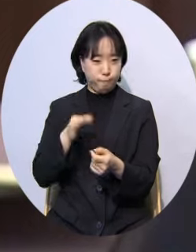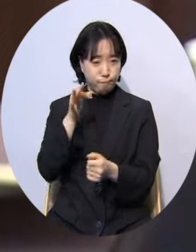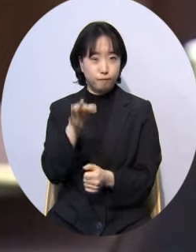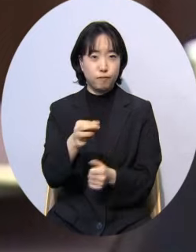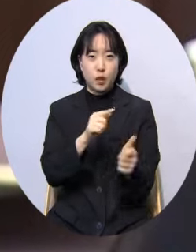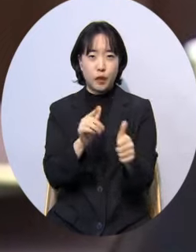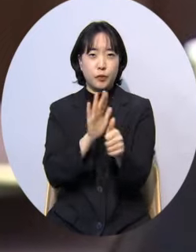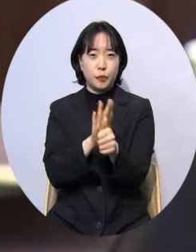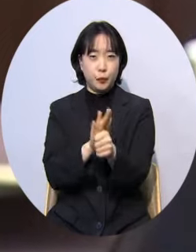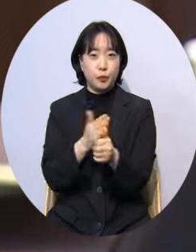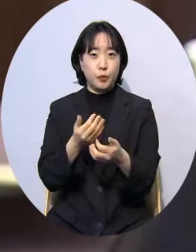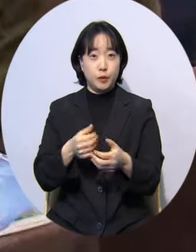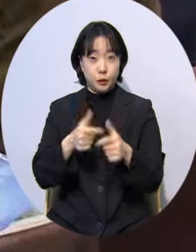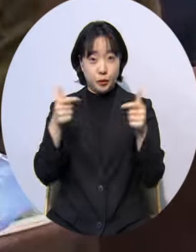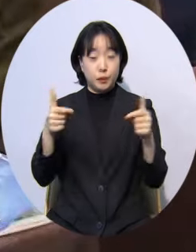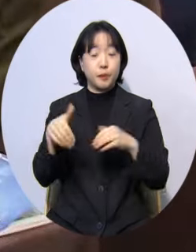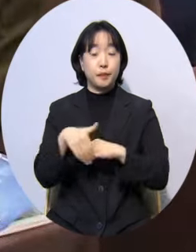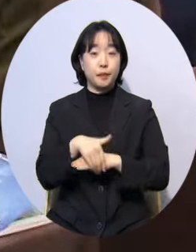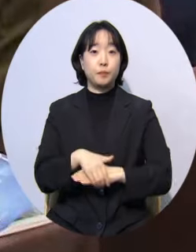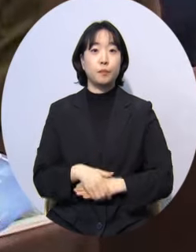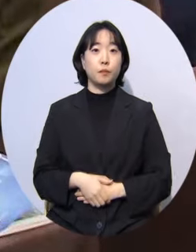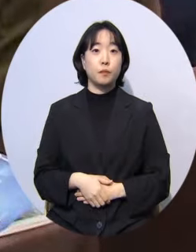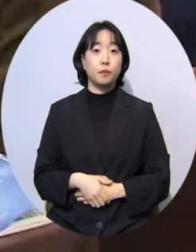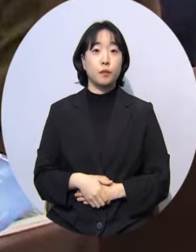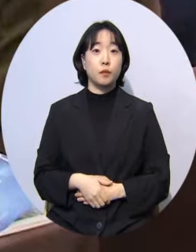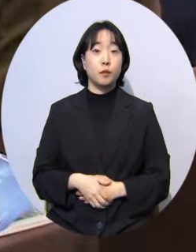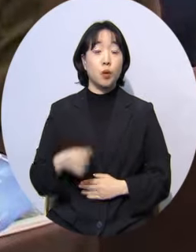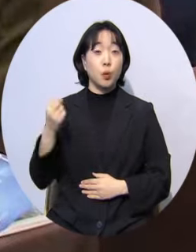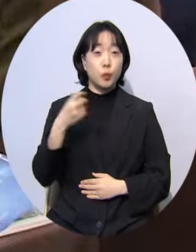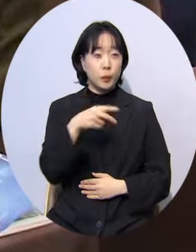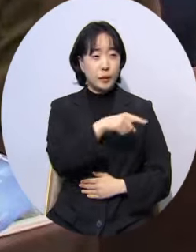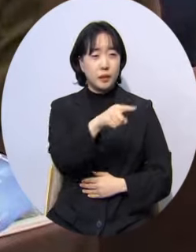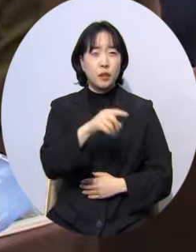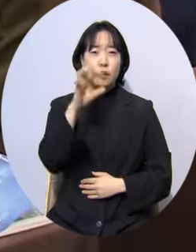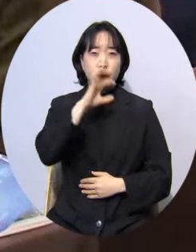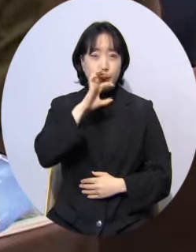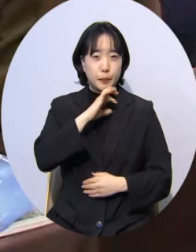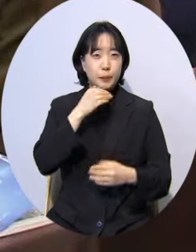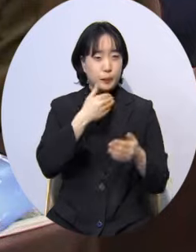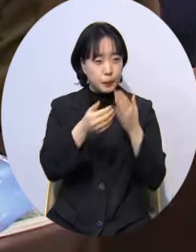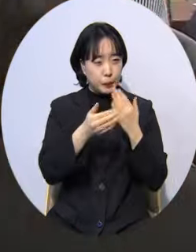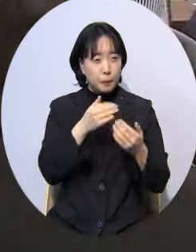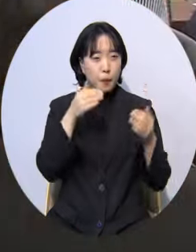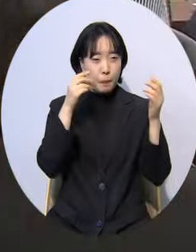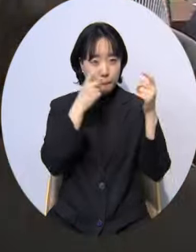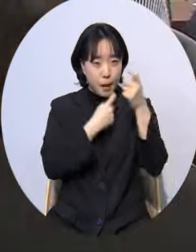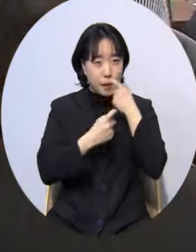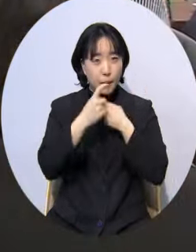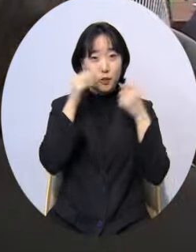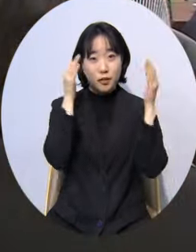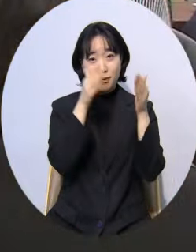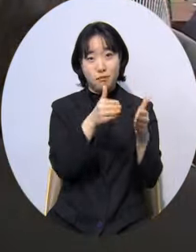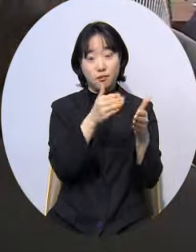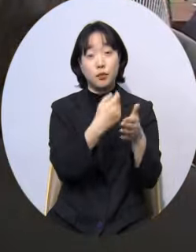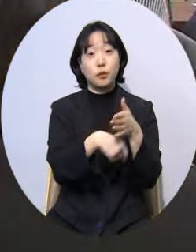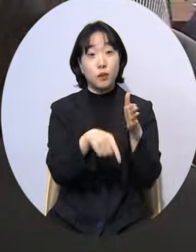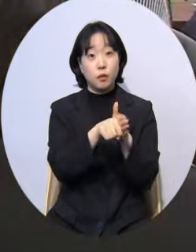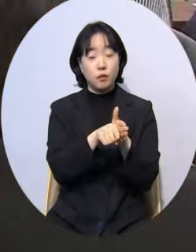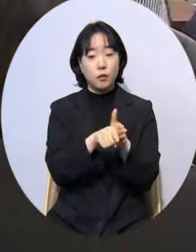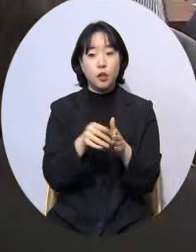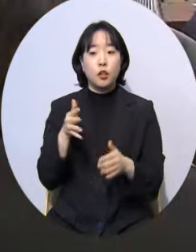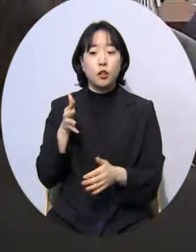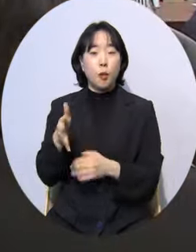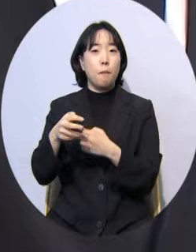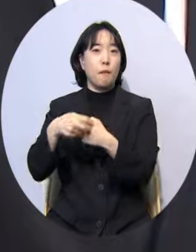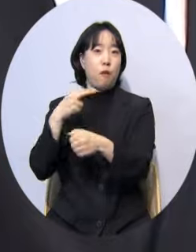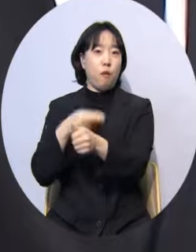확대해 나갈 방치입니다 무엇보다 전공의가 수련에 집중할 수 있는 환경을 조성하기 위해서는 전문이 중심 병원으로의 변화가